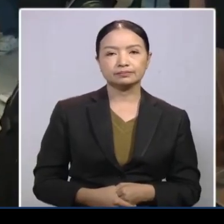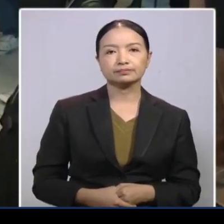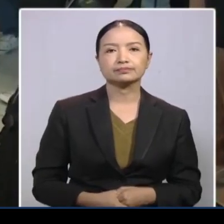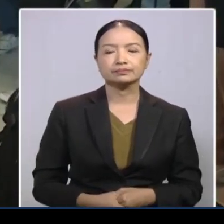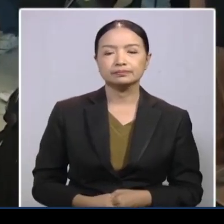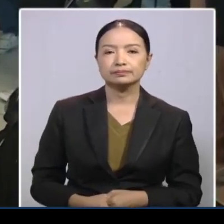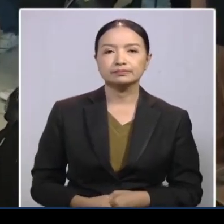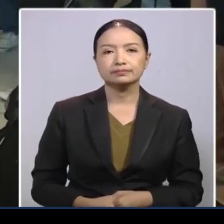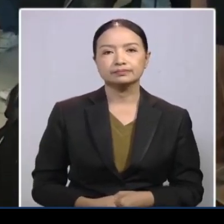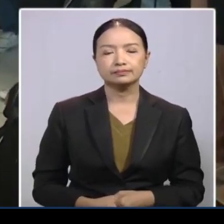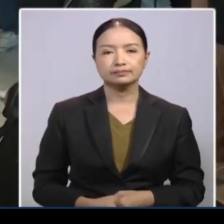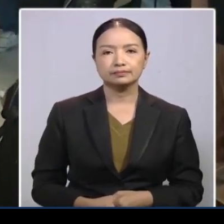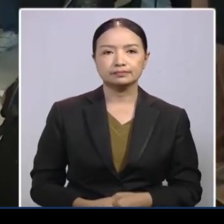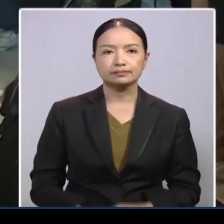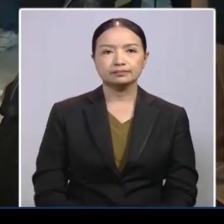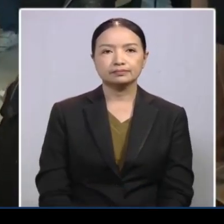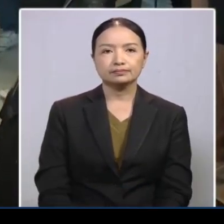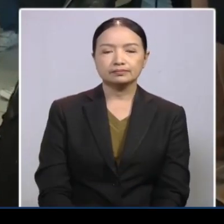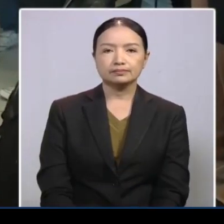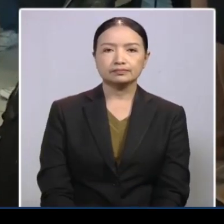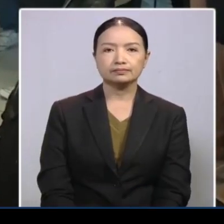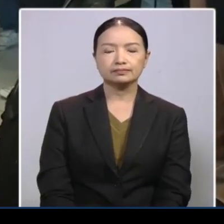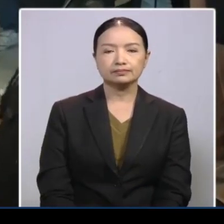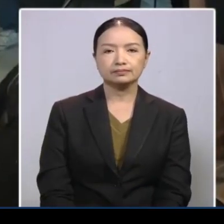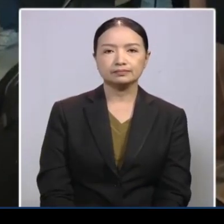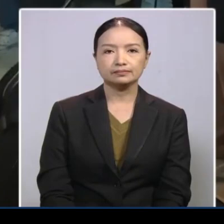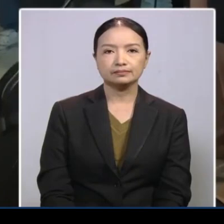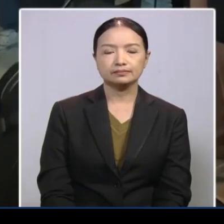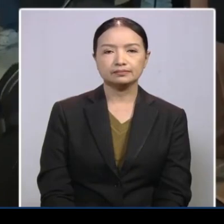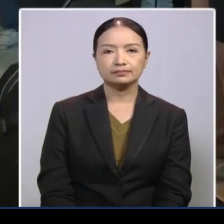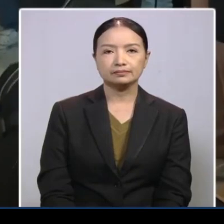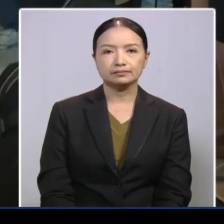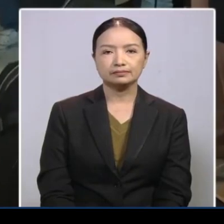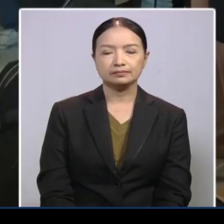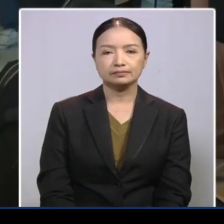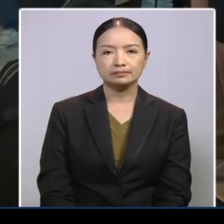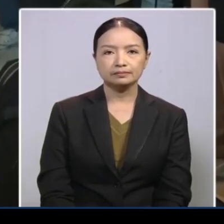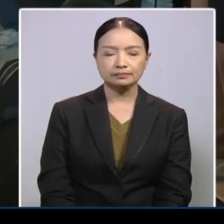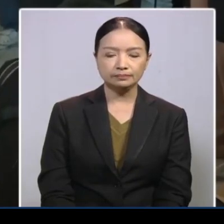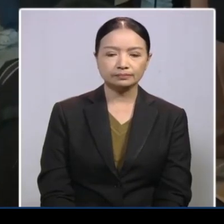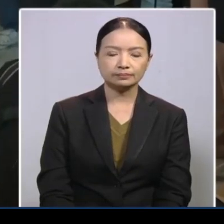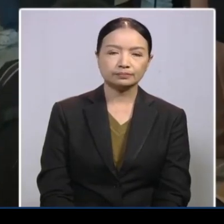nationals, the first group,who have returned safely to the country. There are also